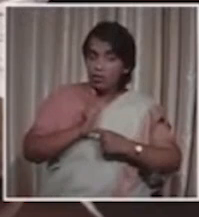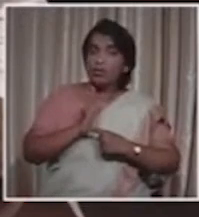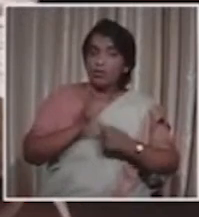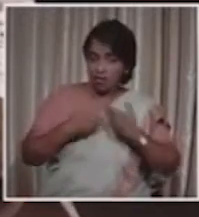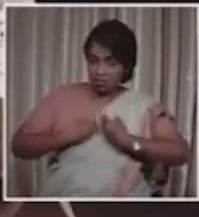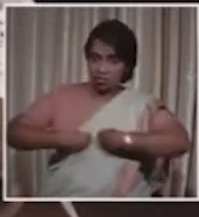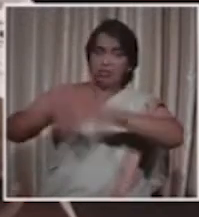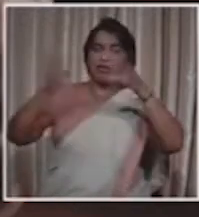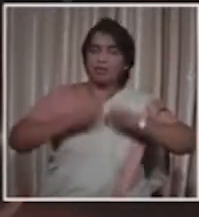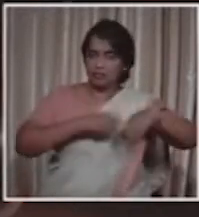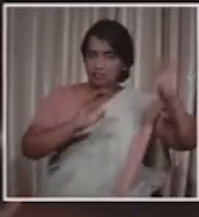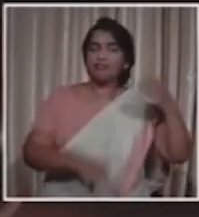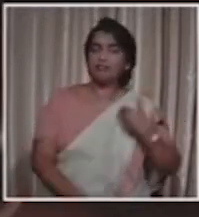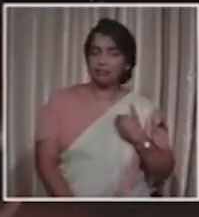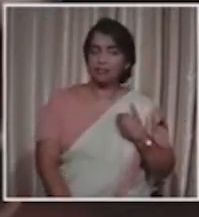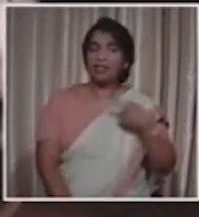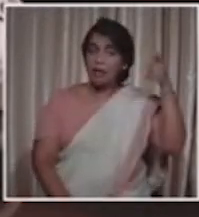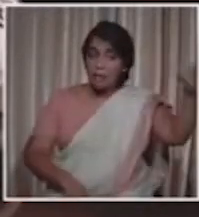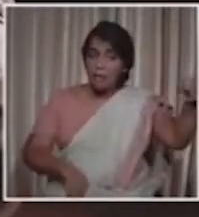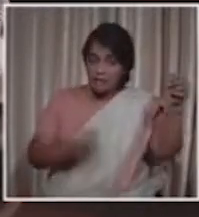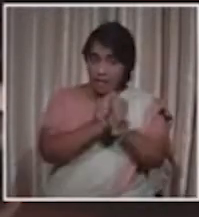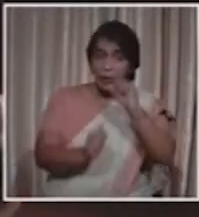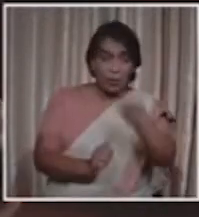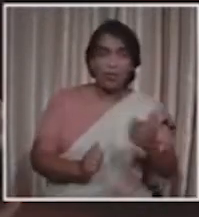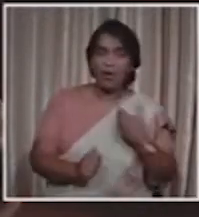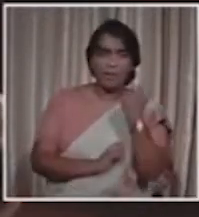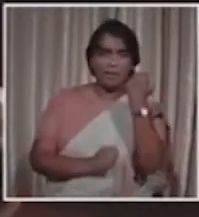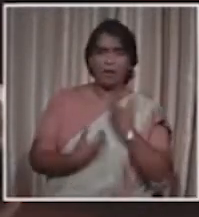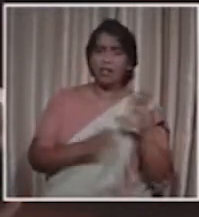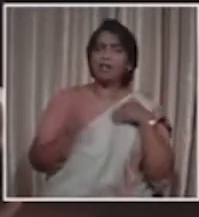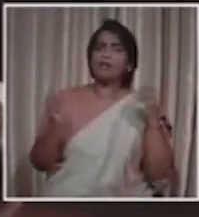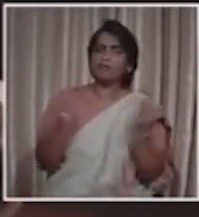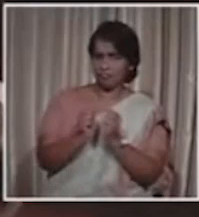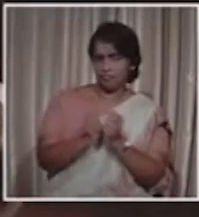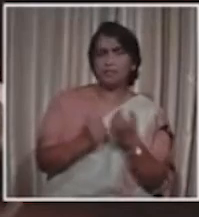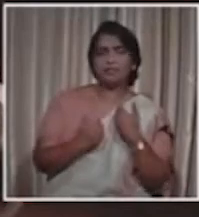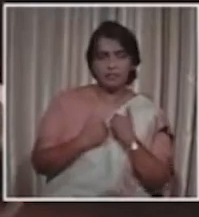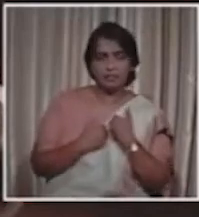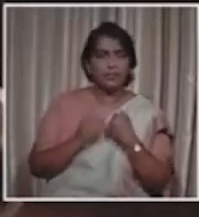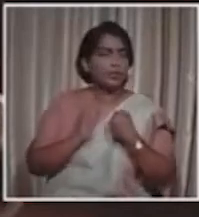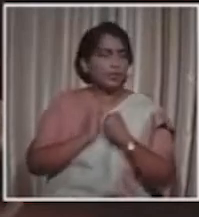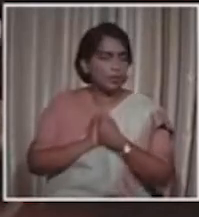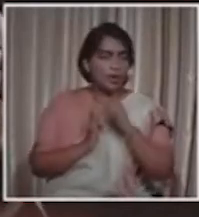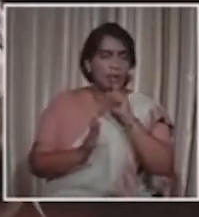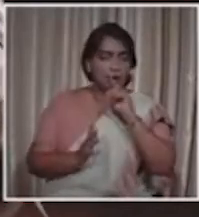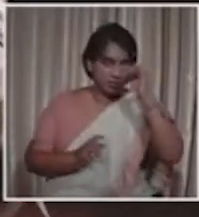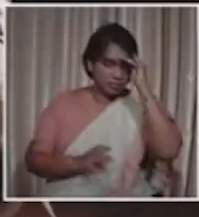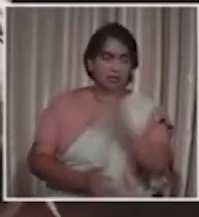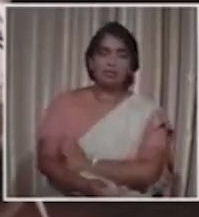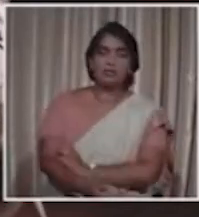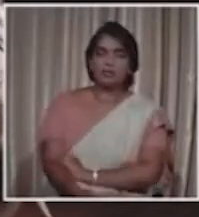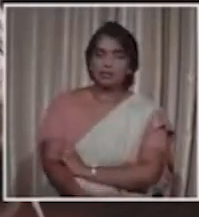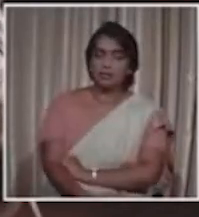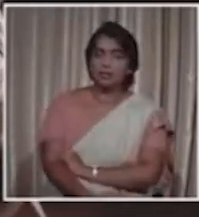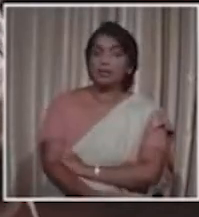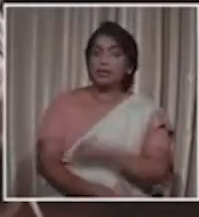ලබා දෙනවා. මේගොල්ලෝ කරන්න ඕන දේ අපි බලයක් නැතුව කරනවා. ඒකයි අපි කරන්නේ. ගරු කතානායකතුමනි දැන් මෙතනදී